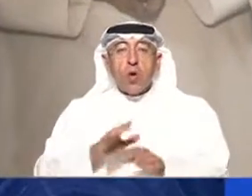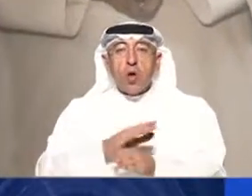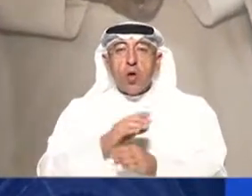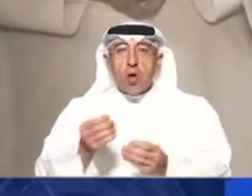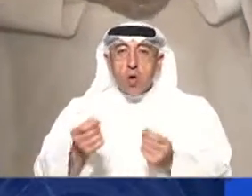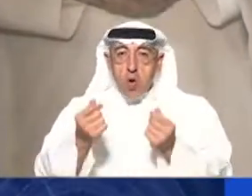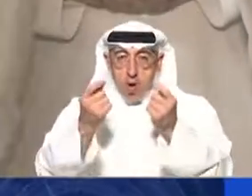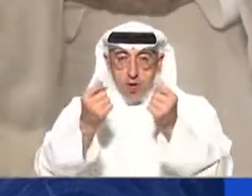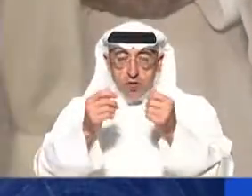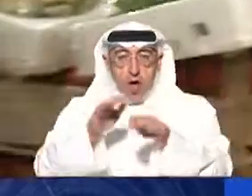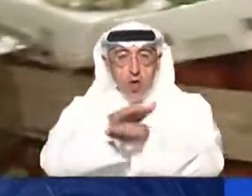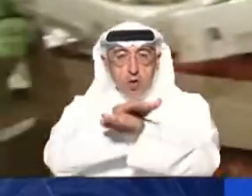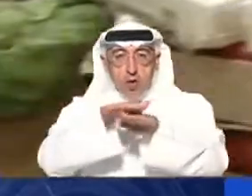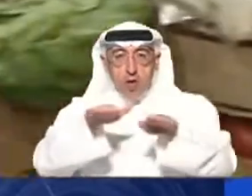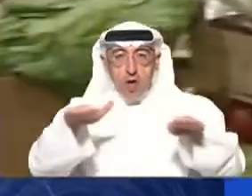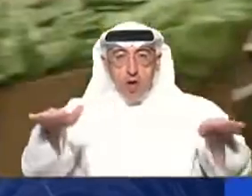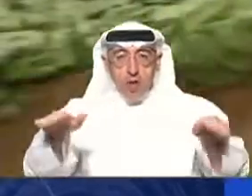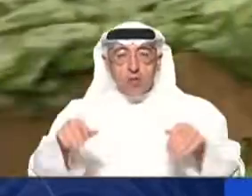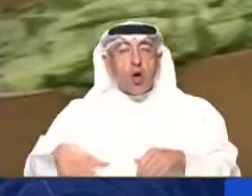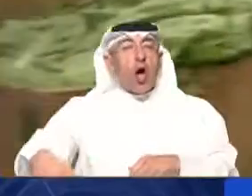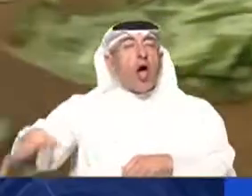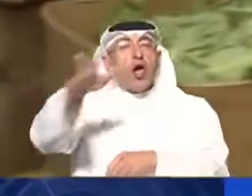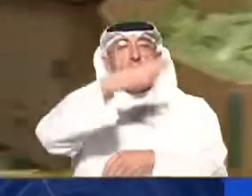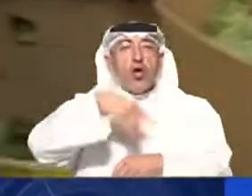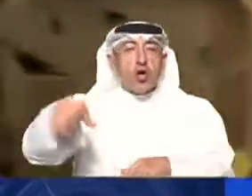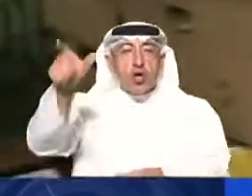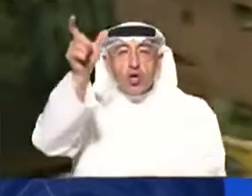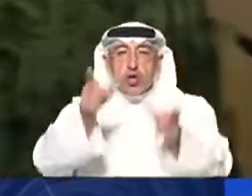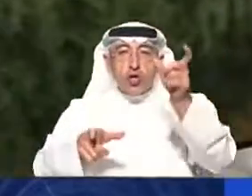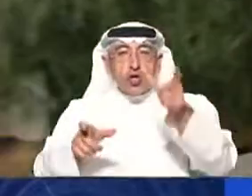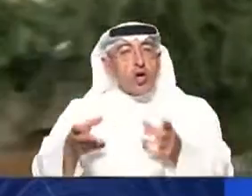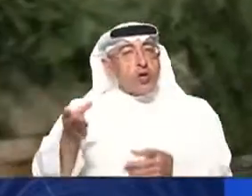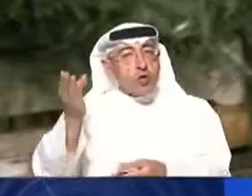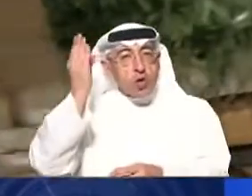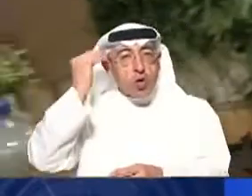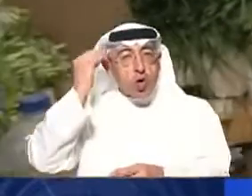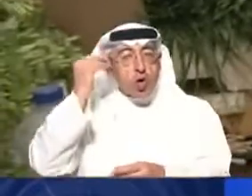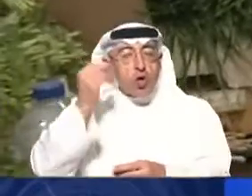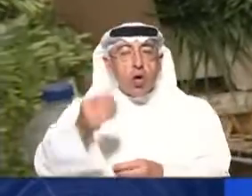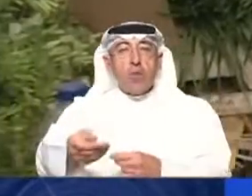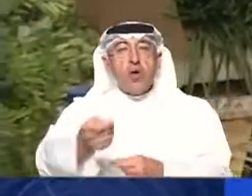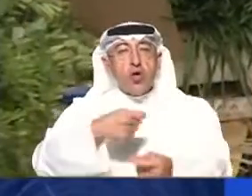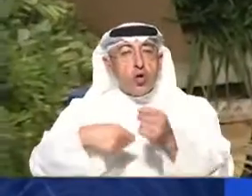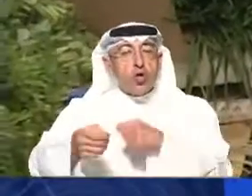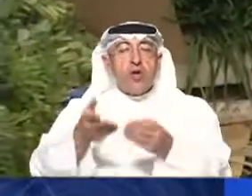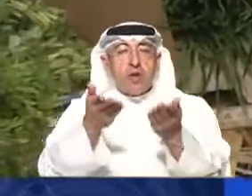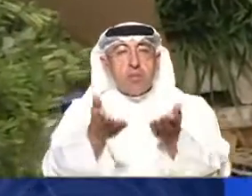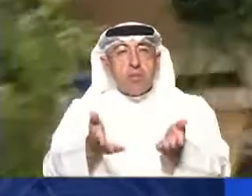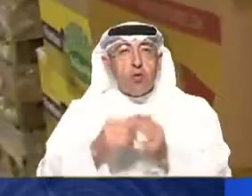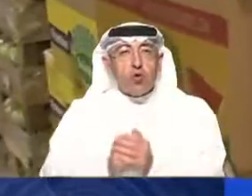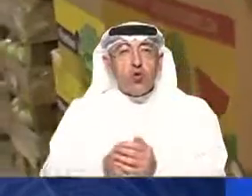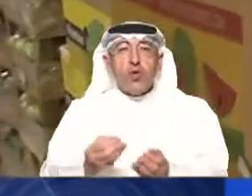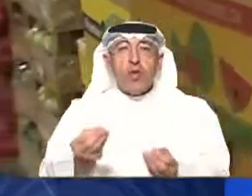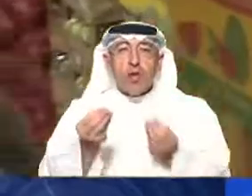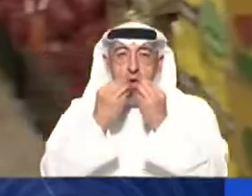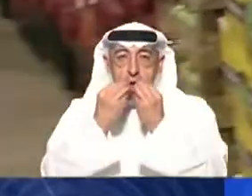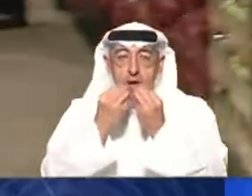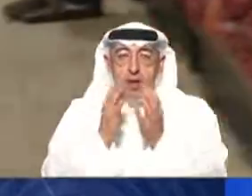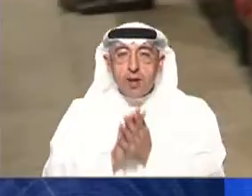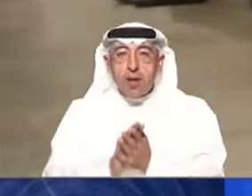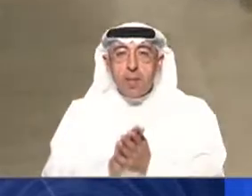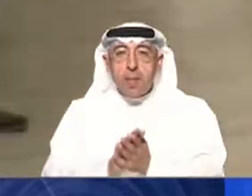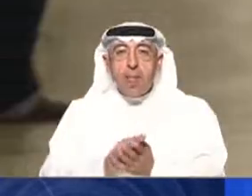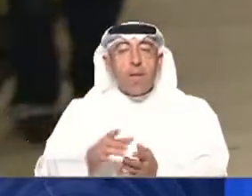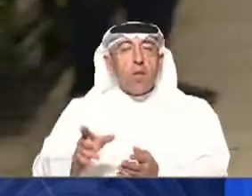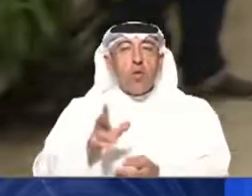وبسيطة وفي متناول الجميع، فأحب أكرر لهم شكري مرة ثانية، وإحنا داعمين لهم في الهيئة العامة